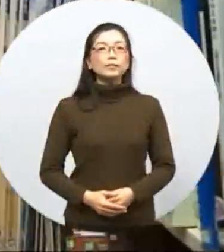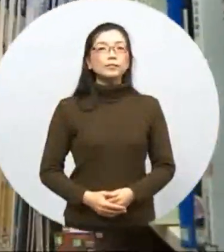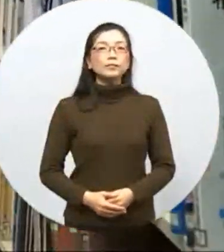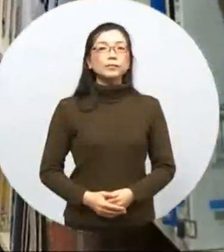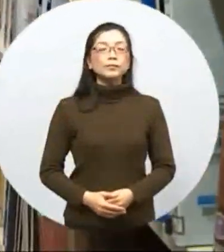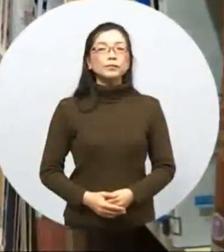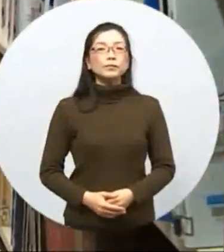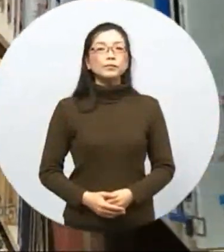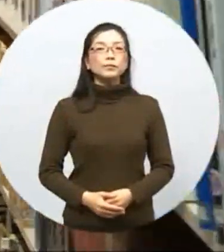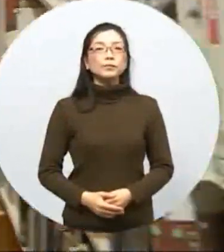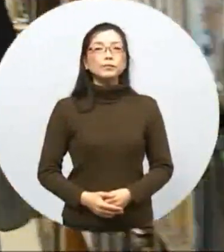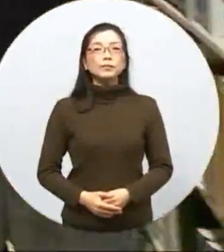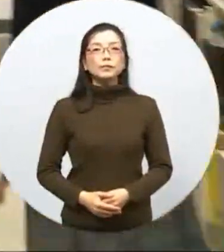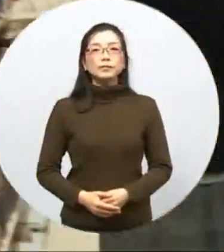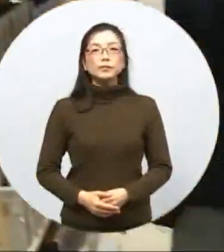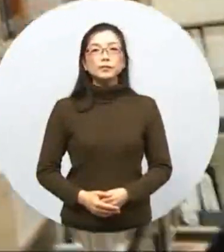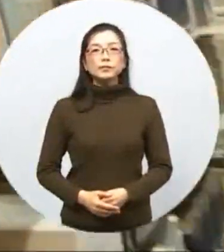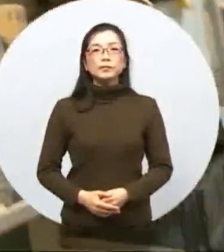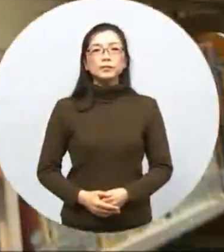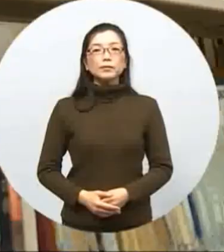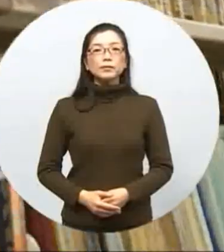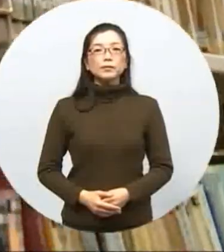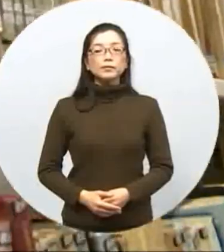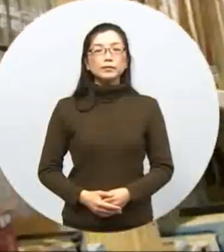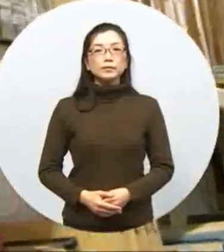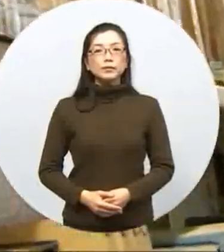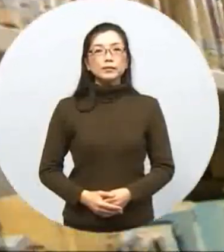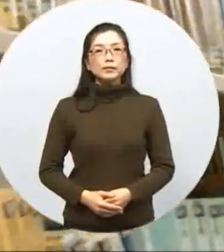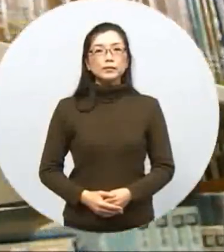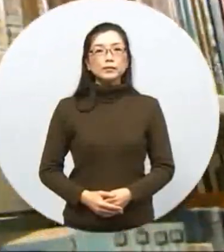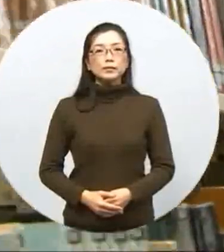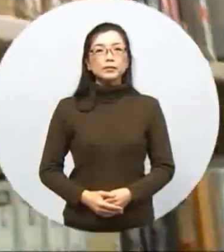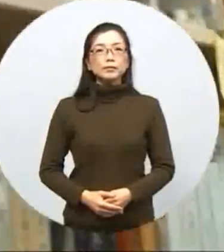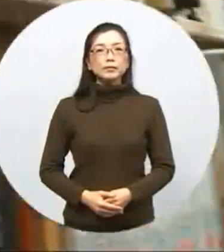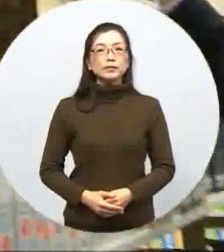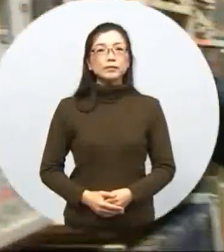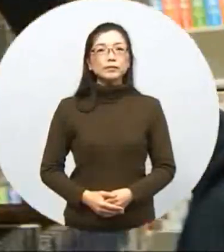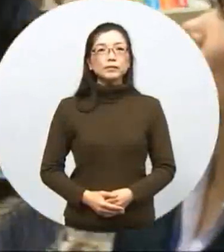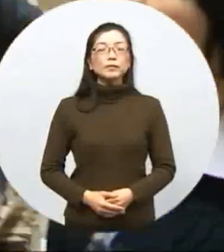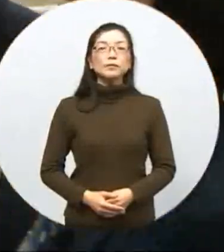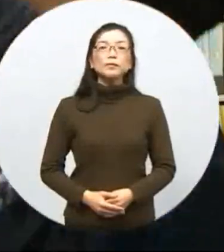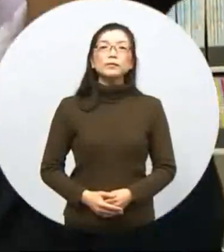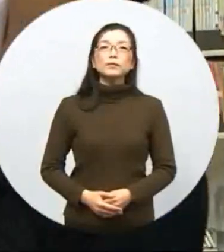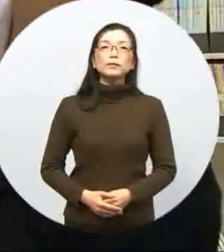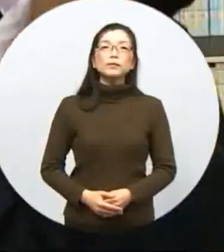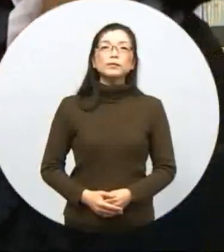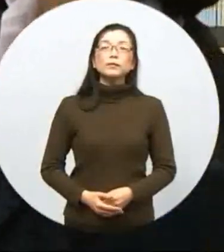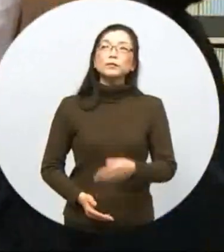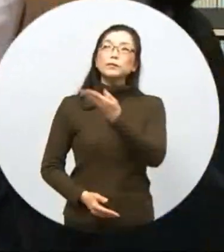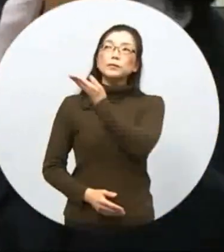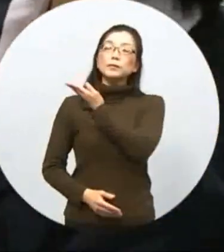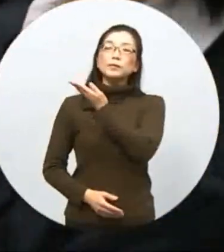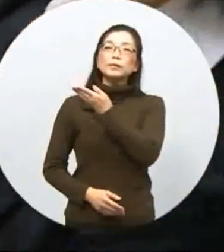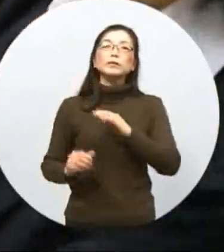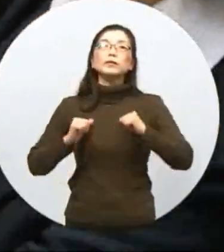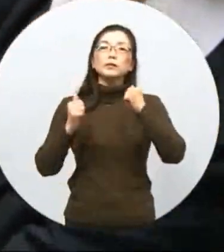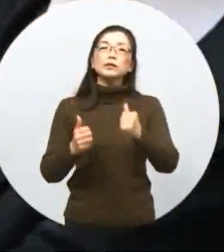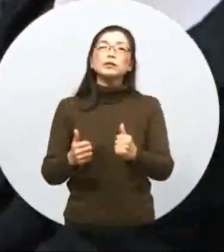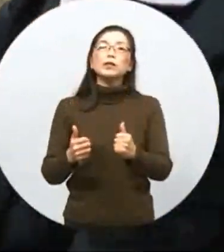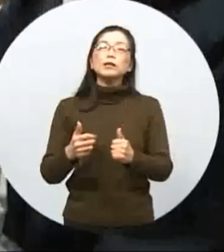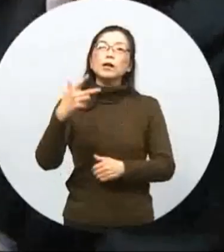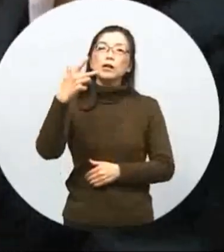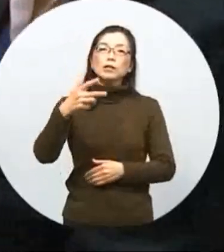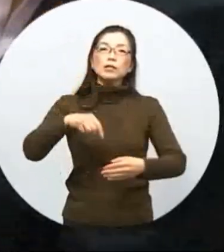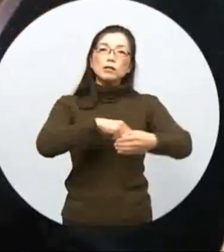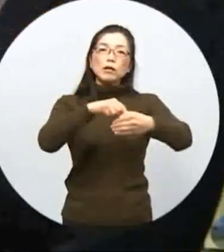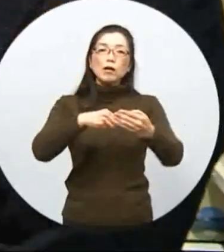にですね、はい、こちらのところにこういった茅ヶ崎市西洋一覧です